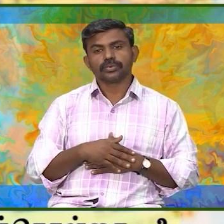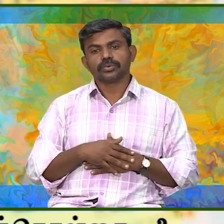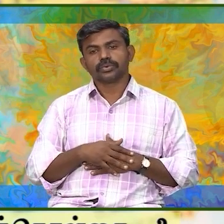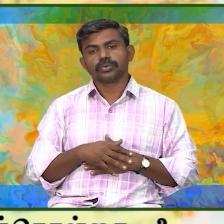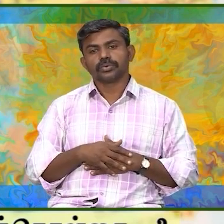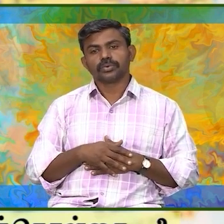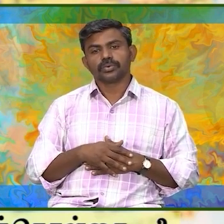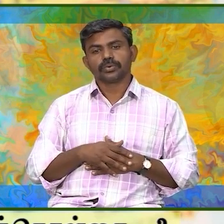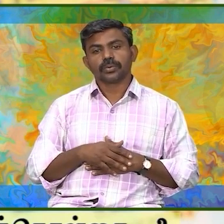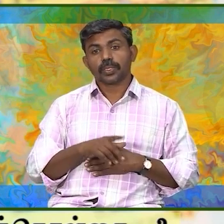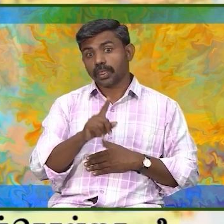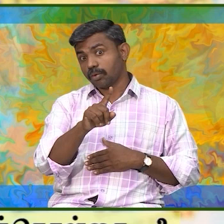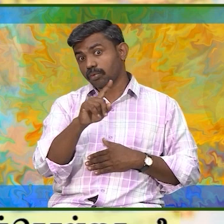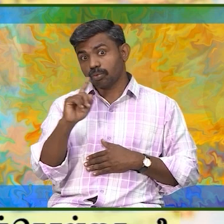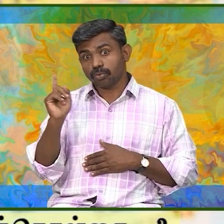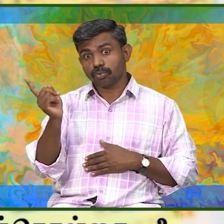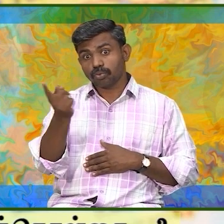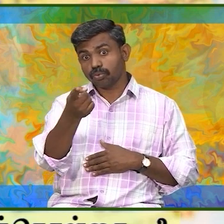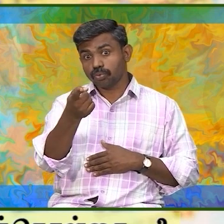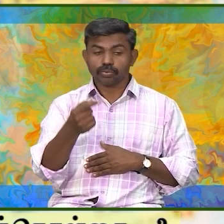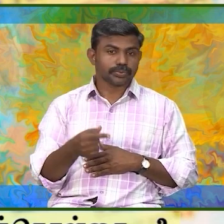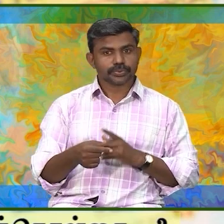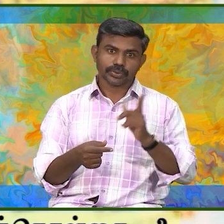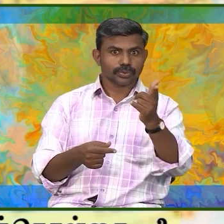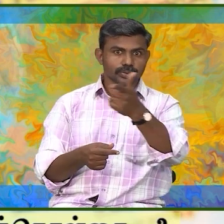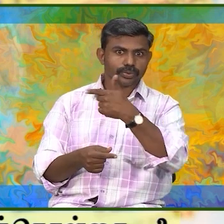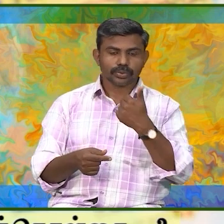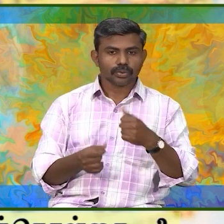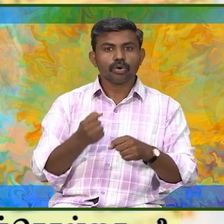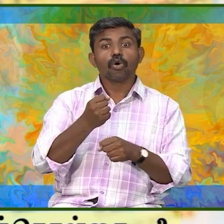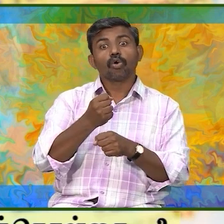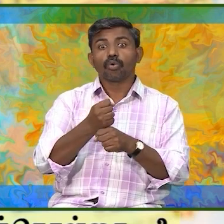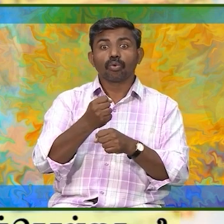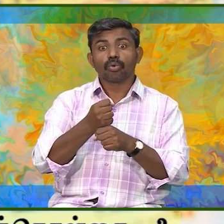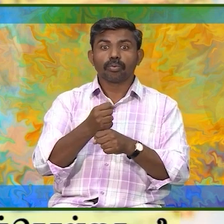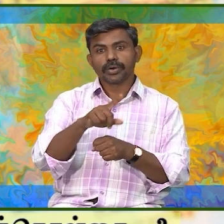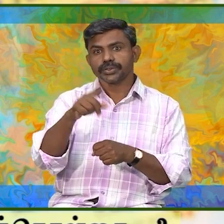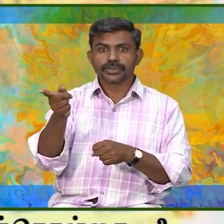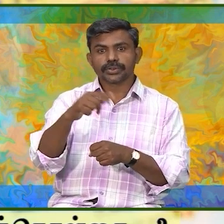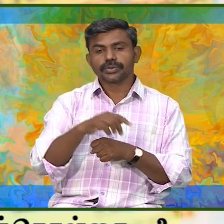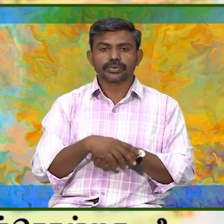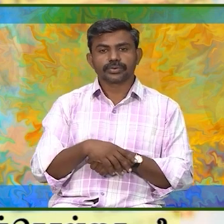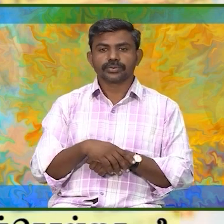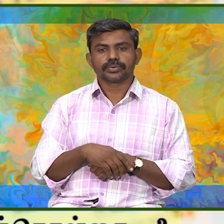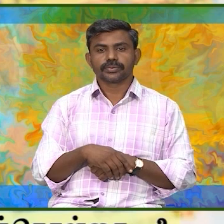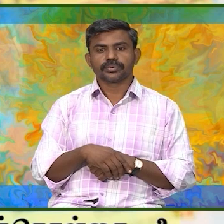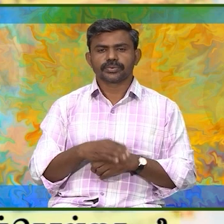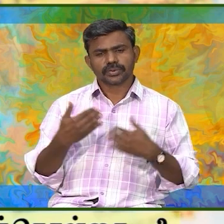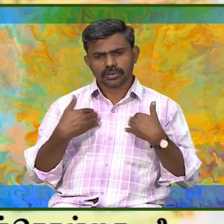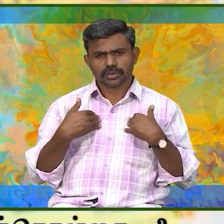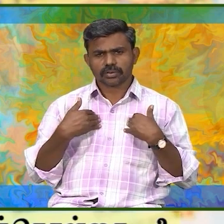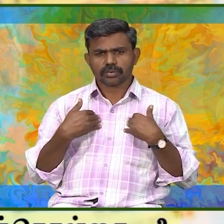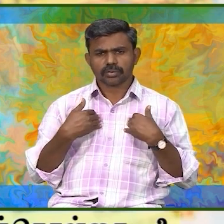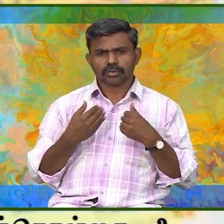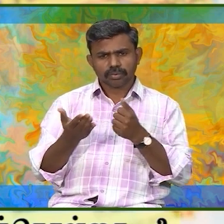பார்த்தீங்கன்னா உலகம் முழுவதும் உலகமயமாக மாறிக்கொண்டு வருகிறது. உலகமயமாயிட்டு ஒருத்தரை நம்பி ஒருத்தர் தான் இருக்கும். என்னதான் நம்ம